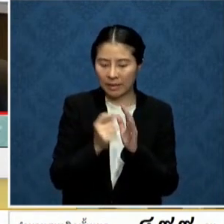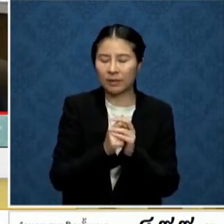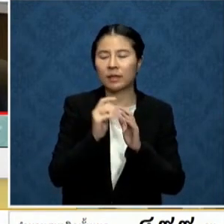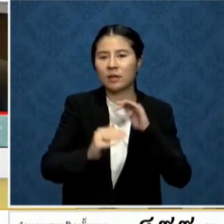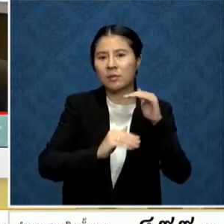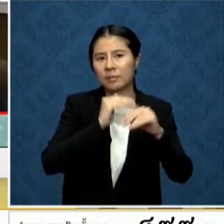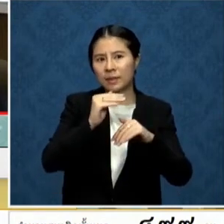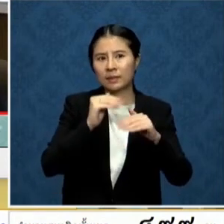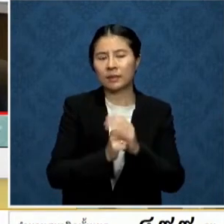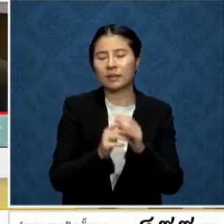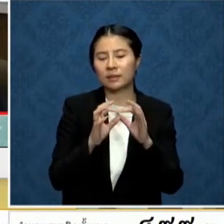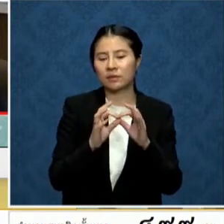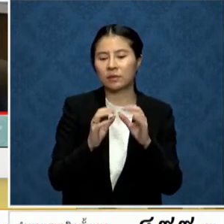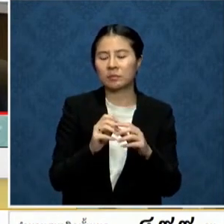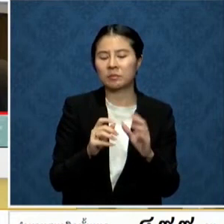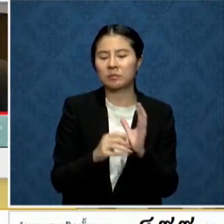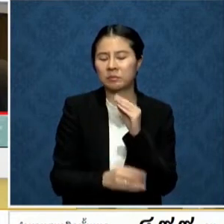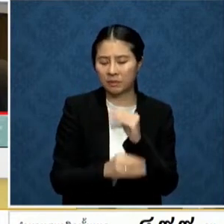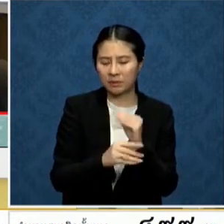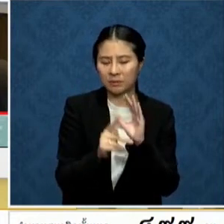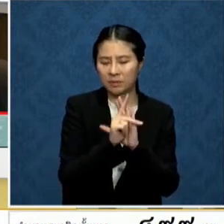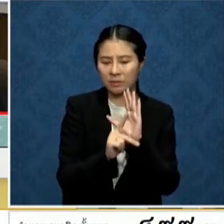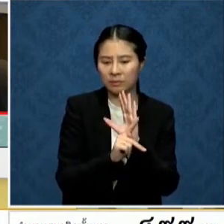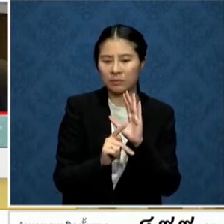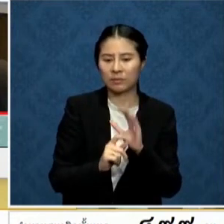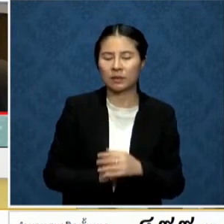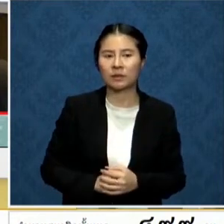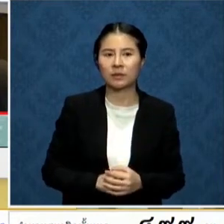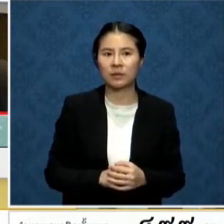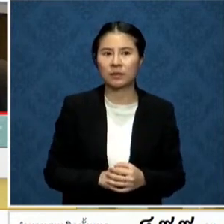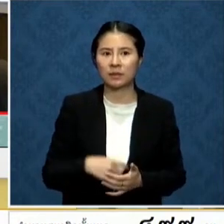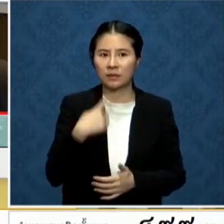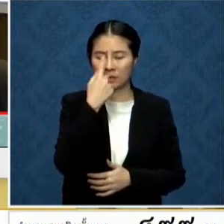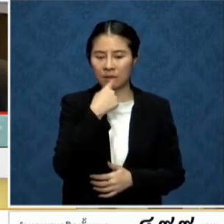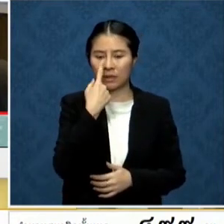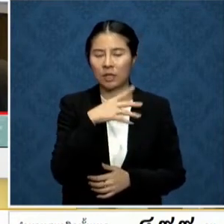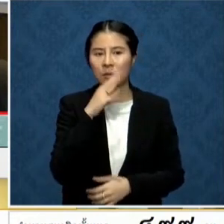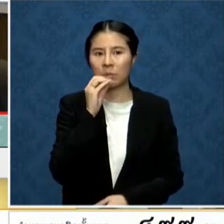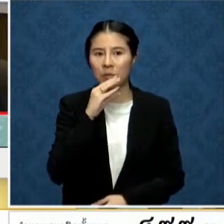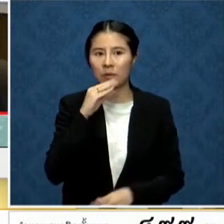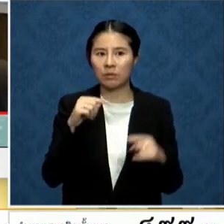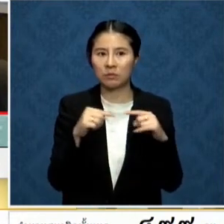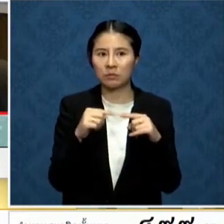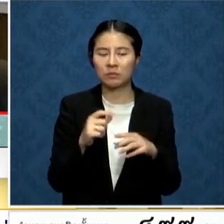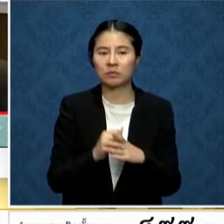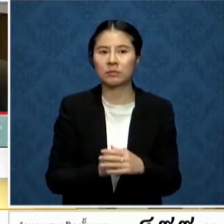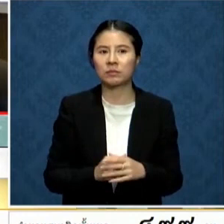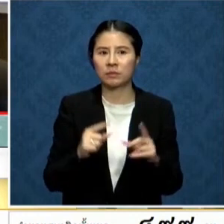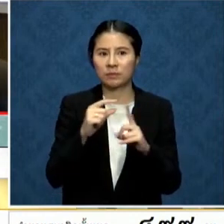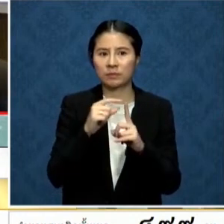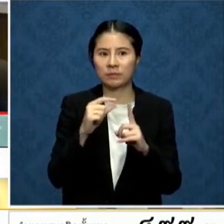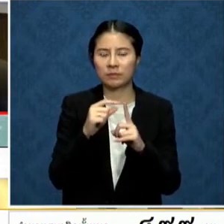หน้าไปได้บ้างนะคะคืออย่างที่เมื่อสักครู่นะคะท่านไหนพูดไว้ไม่แน่ใจเหมือนกันว่าเอ่อมันไม่มีคำ